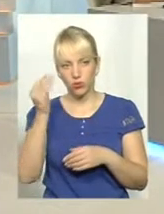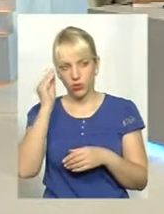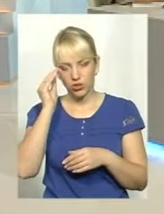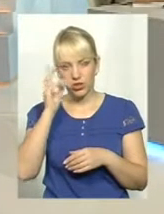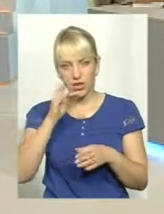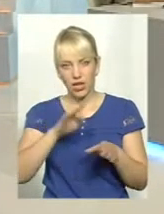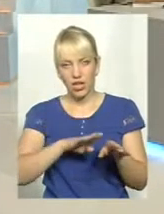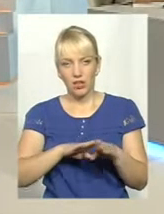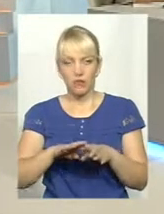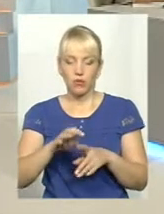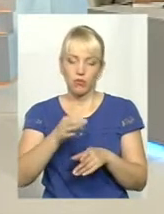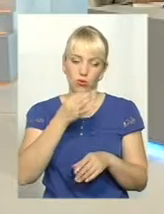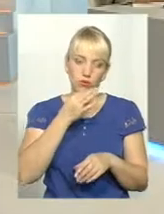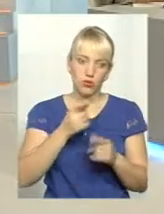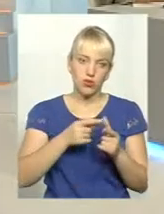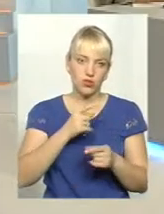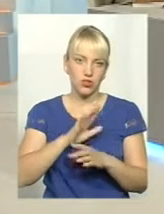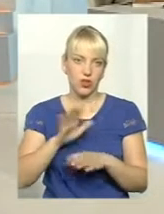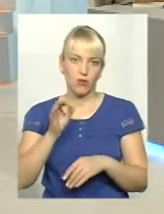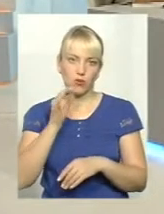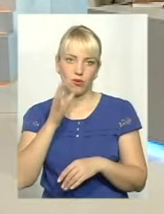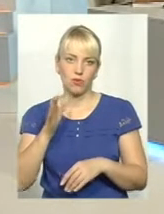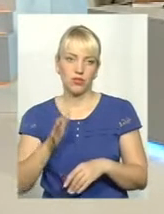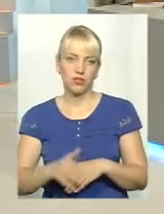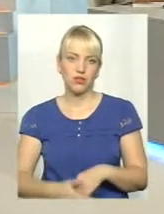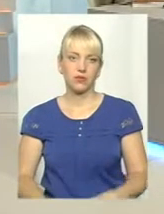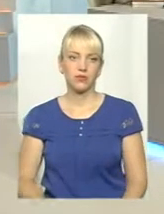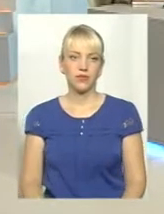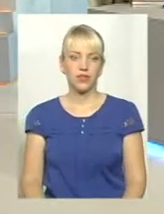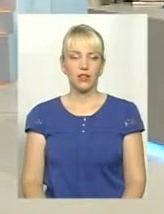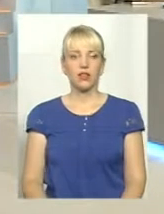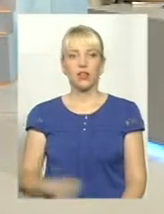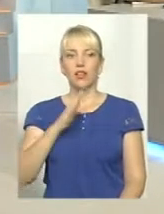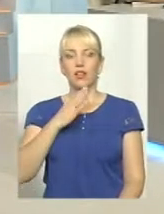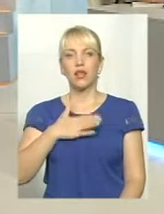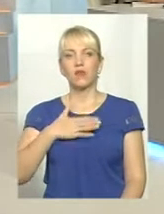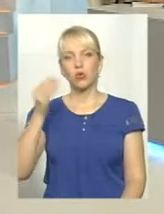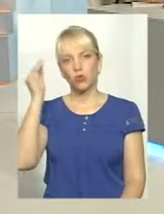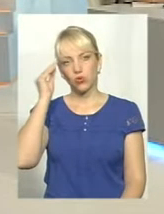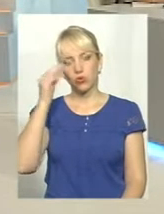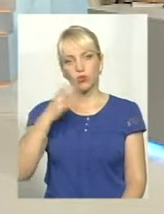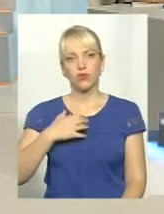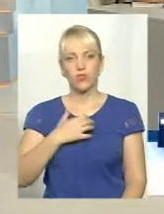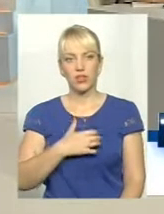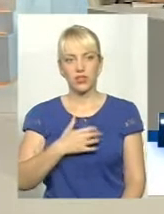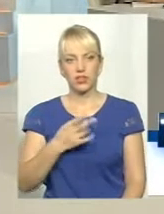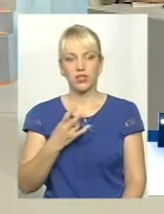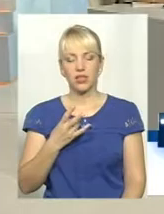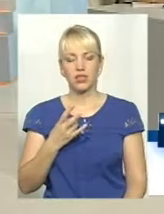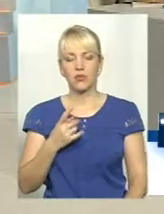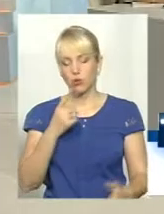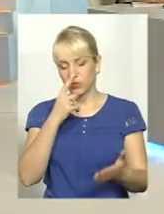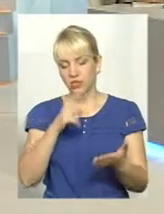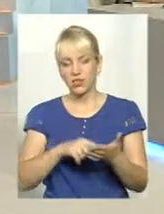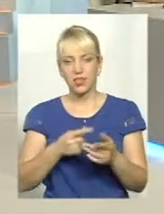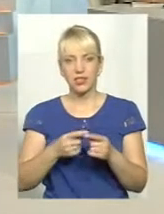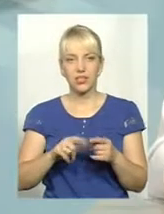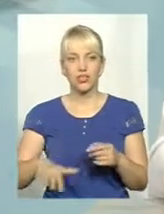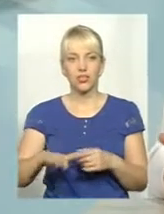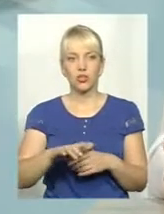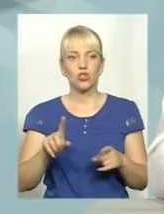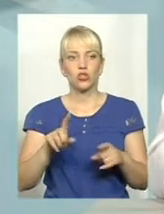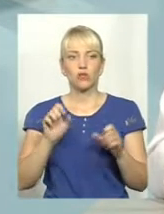глобальним, більш масовим, аби максимальна кількість людей долучилася до того, аби хоча б принаймні